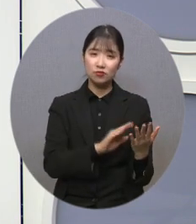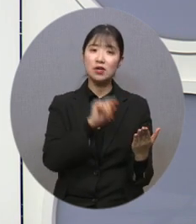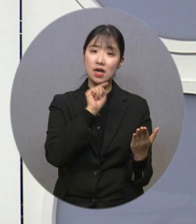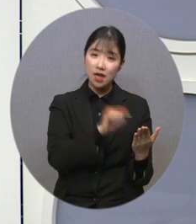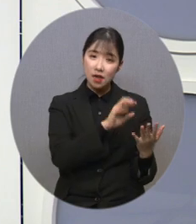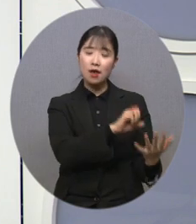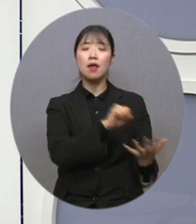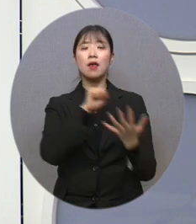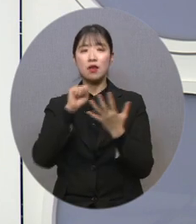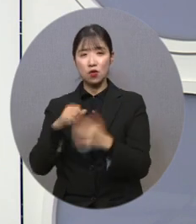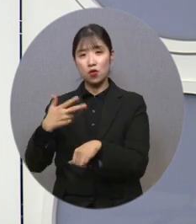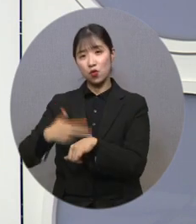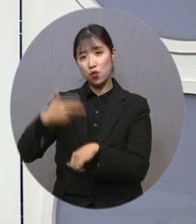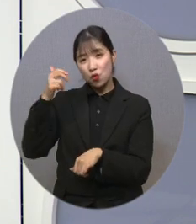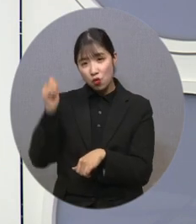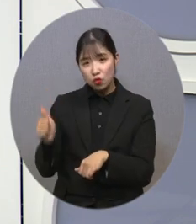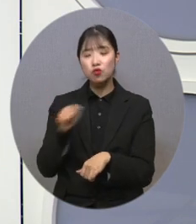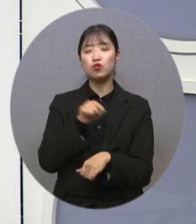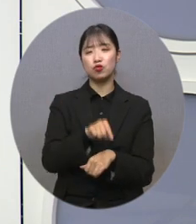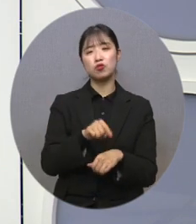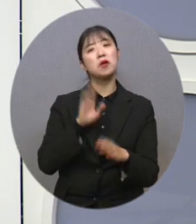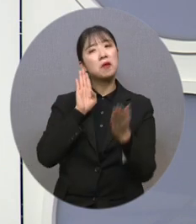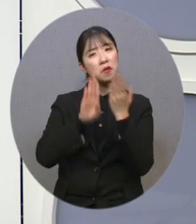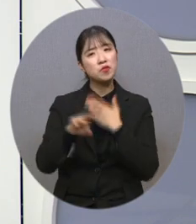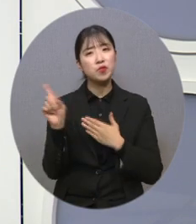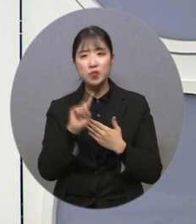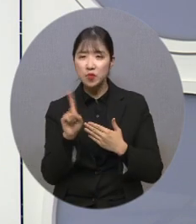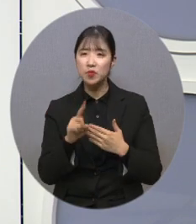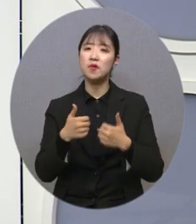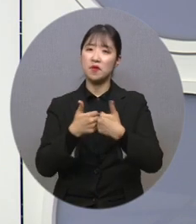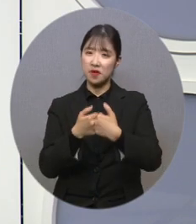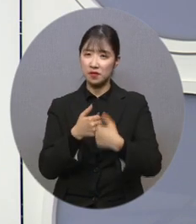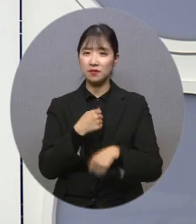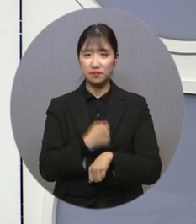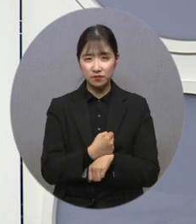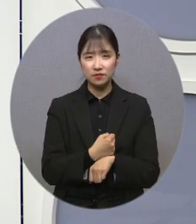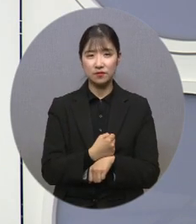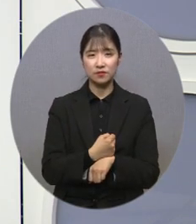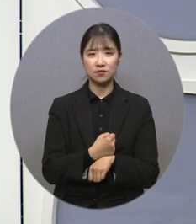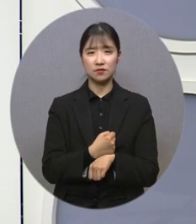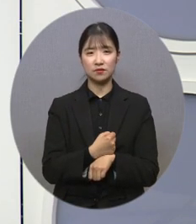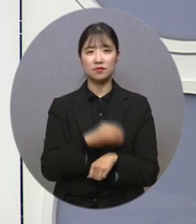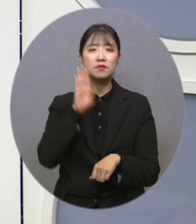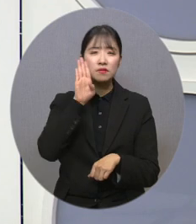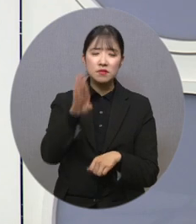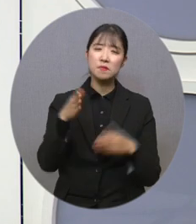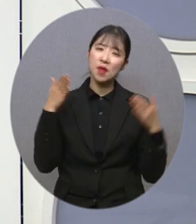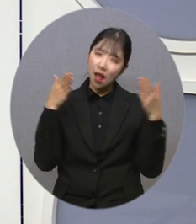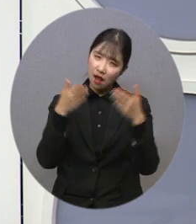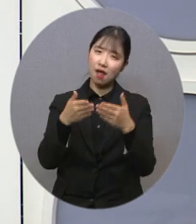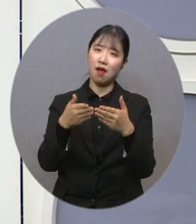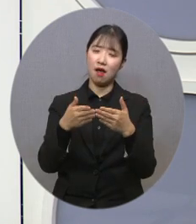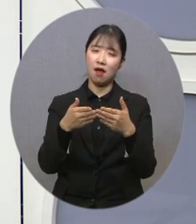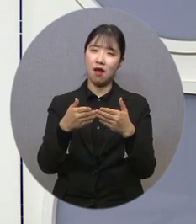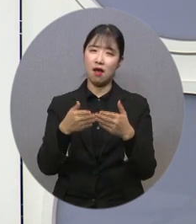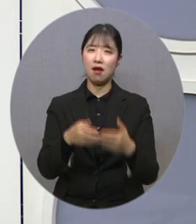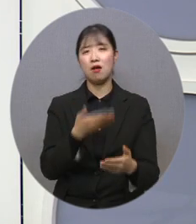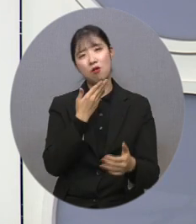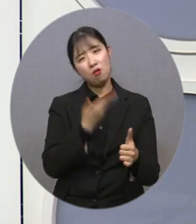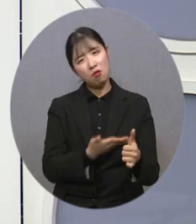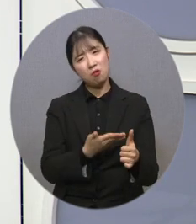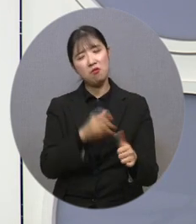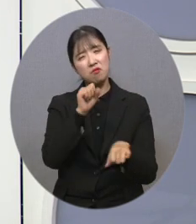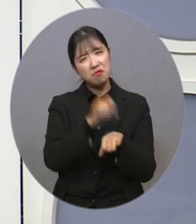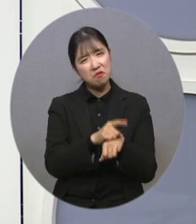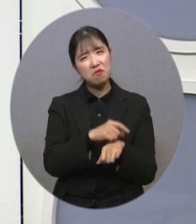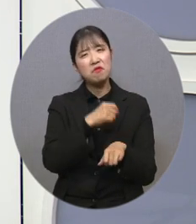이거를 통해서 교수님들이 진로 상담도 하고 앞으로 미래에 나아갈 방향, 성향이